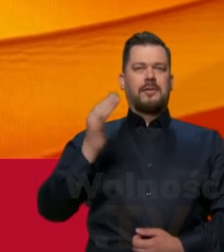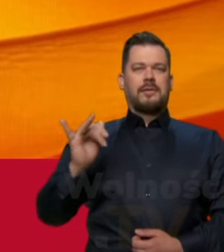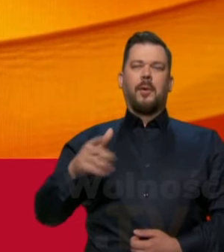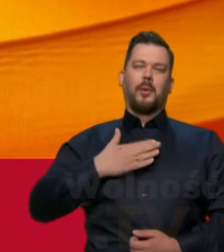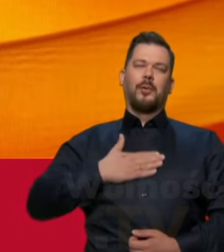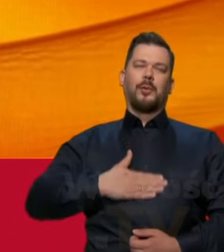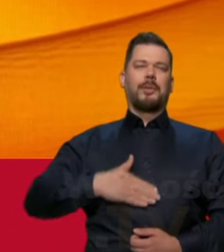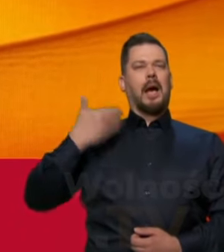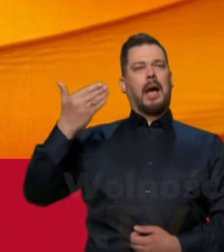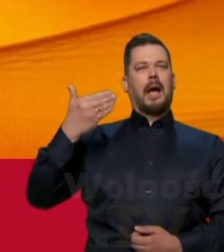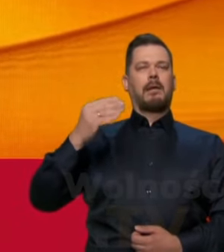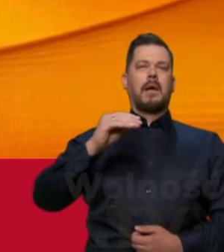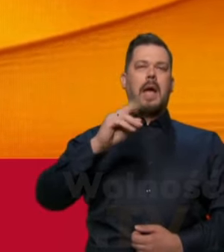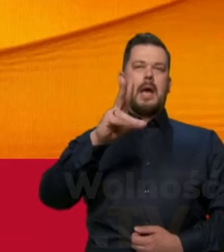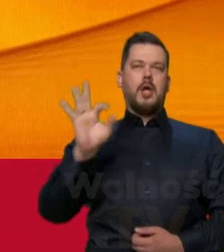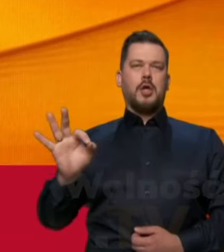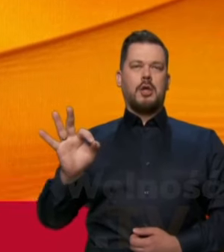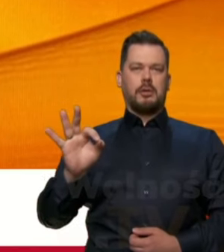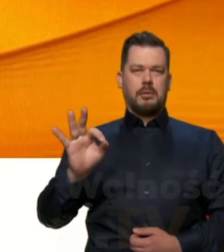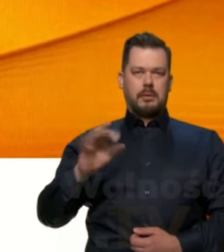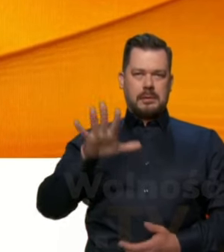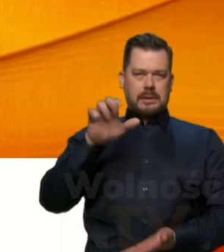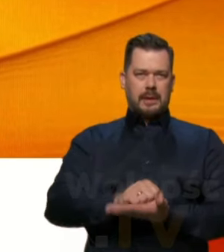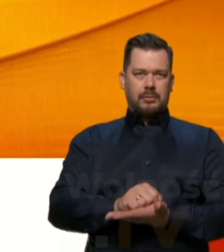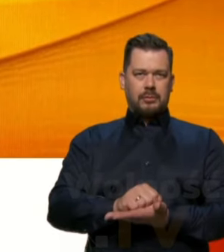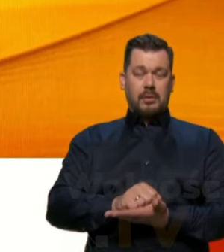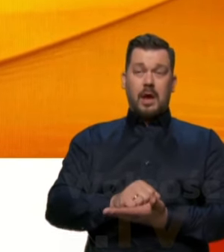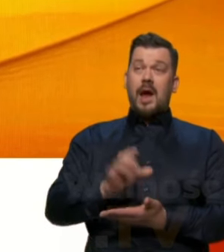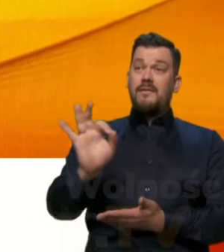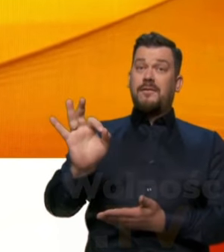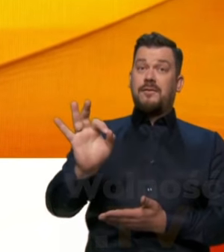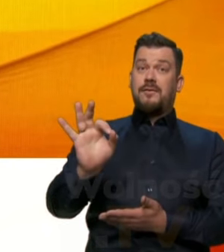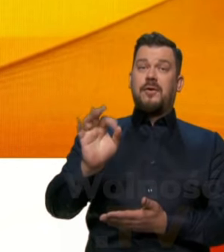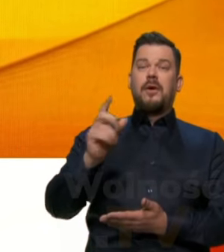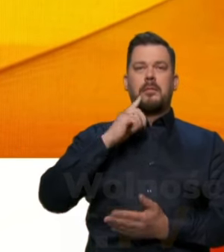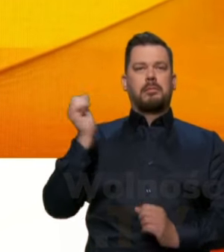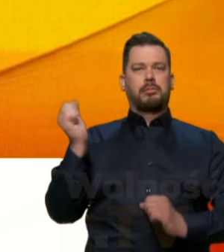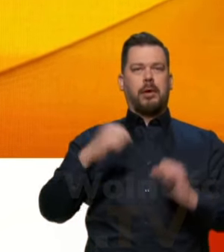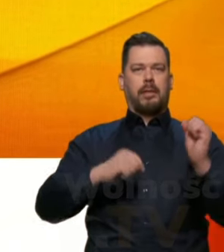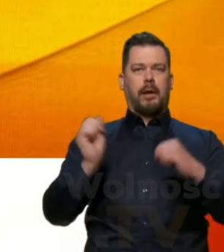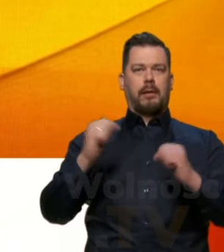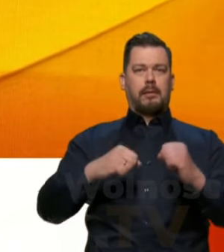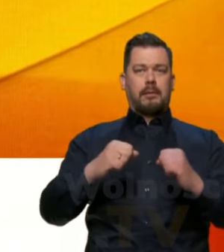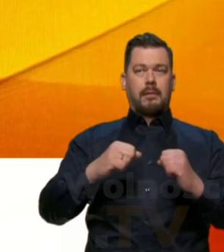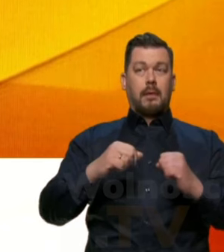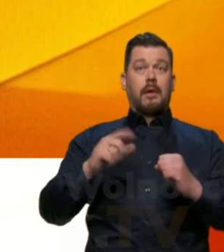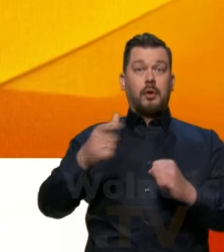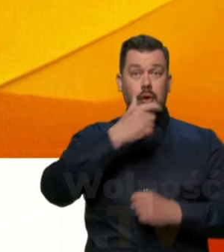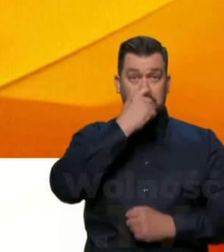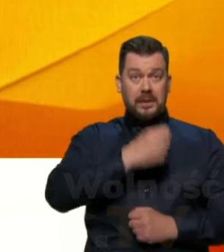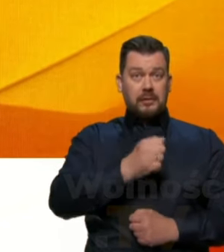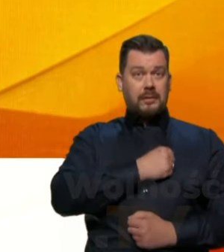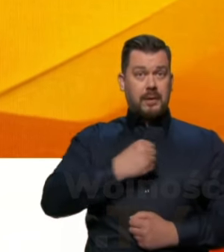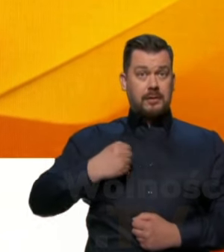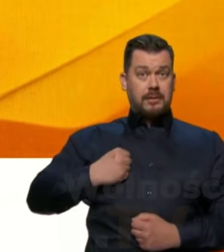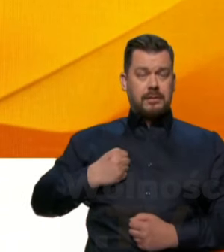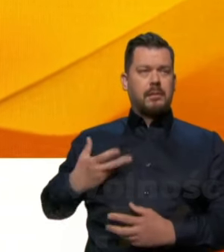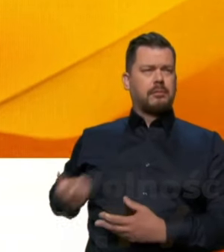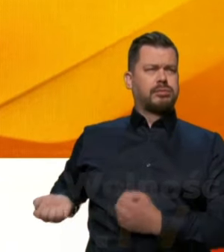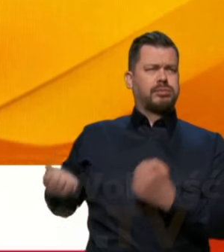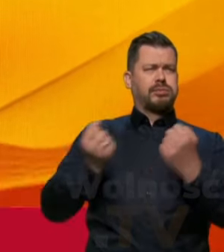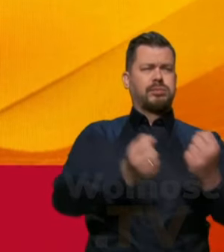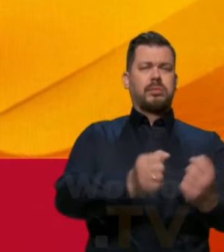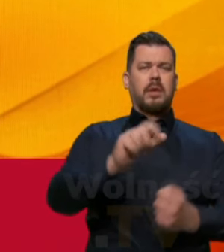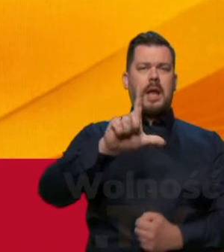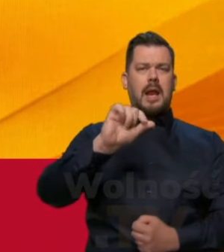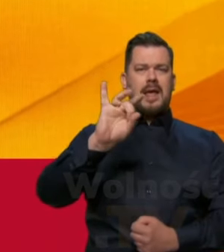mówić o ekologii, a za jego prezydentury rozpisano przetarg w którym śmieci z Warszawy jeździły pod